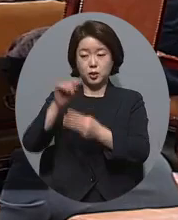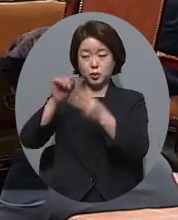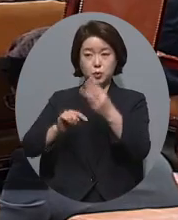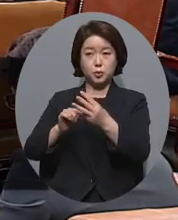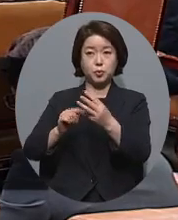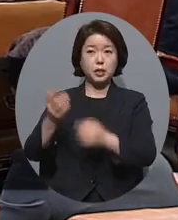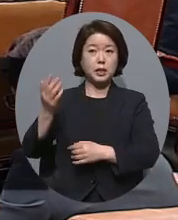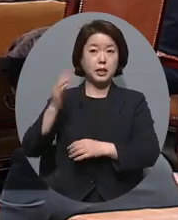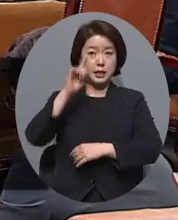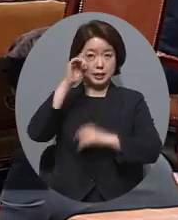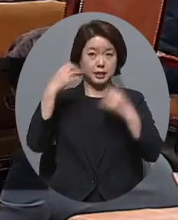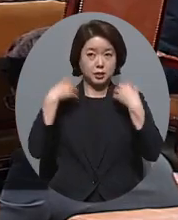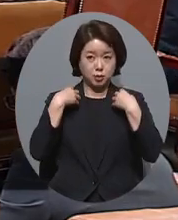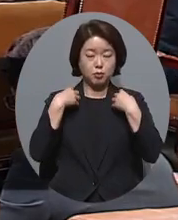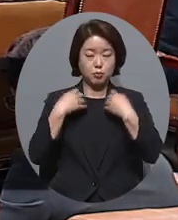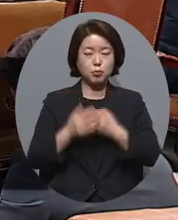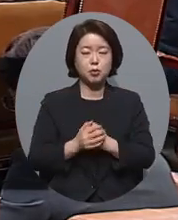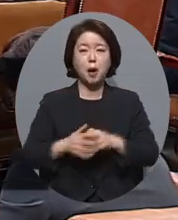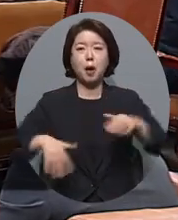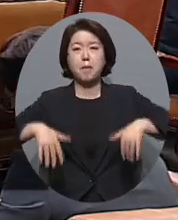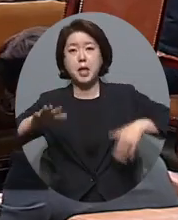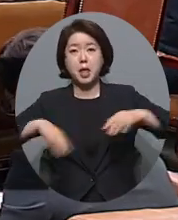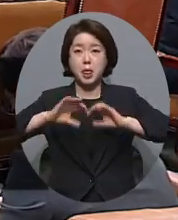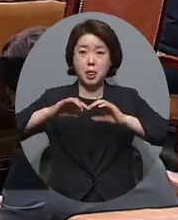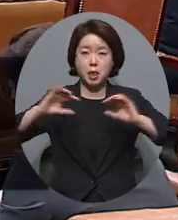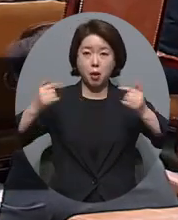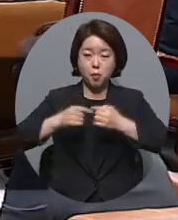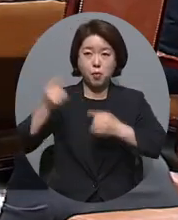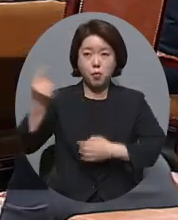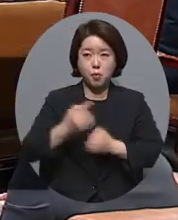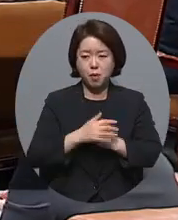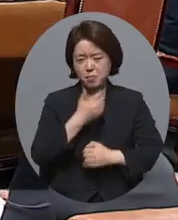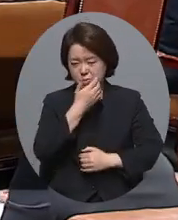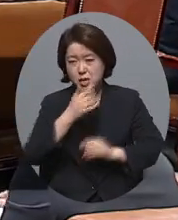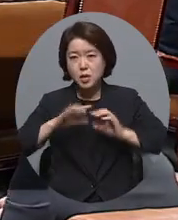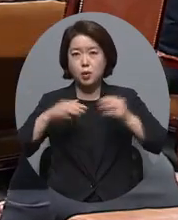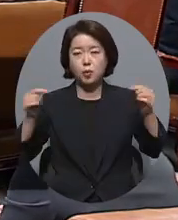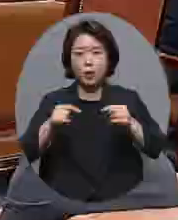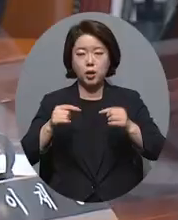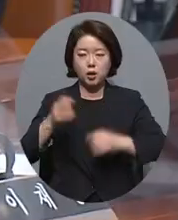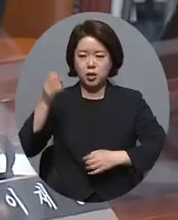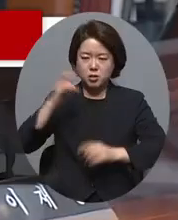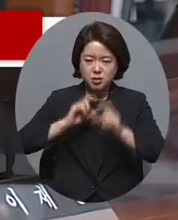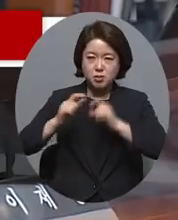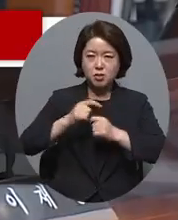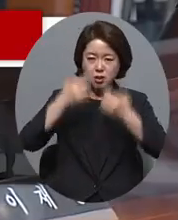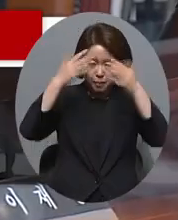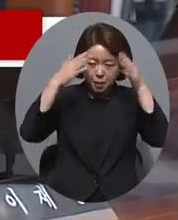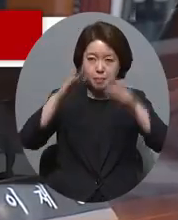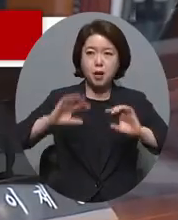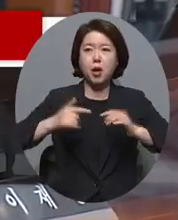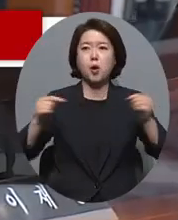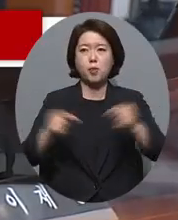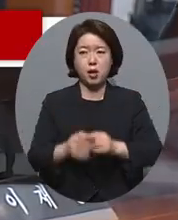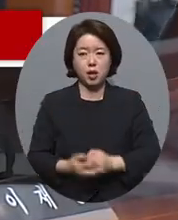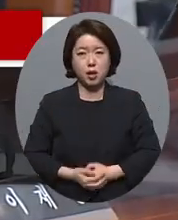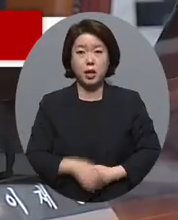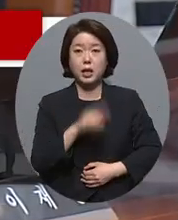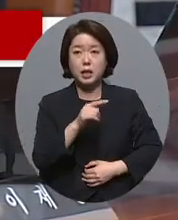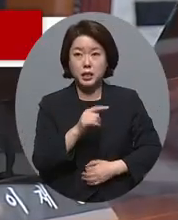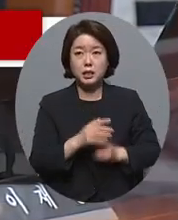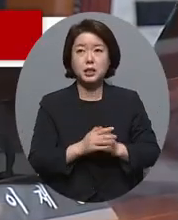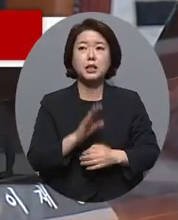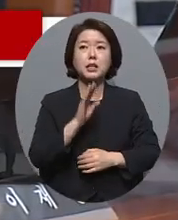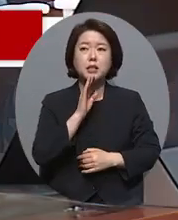윤석열 정권의 빈소내교 굴욕계급 심지어 만발대교에 대한 저는 이것이야말로 정치